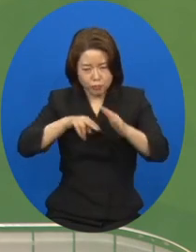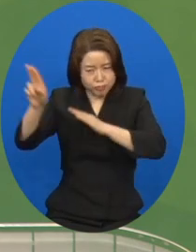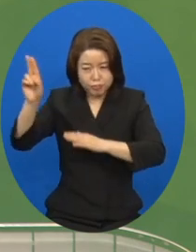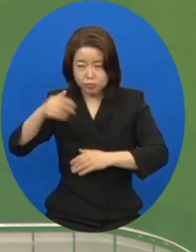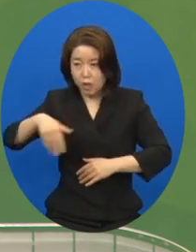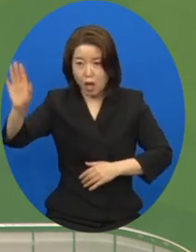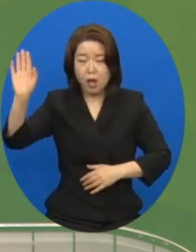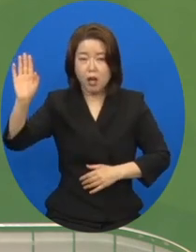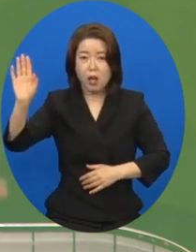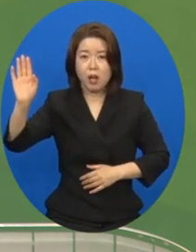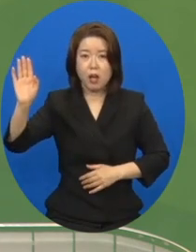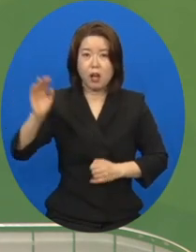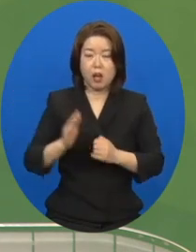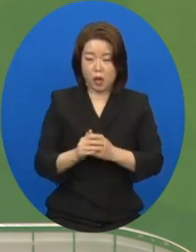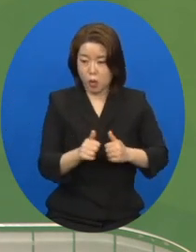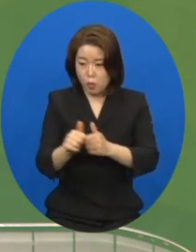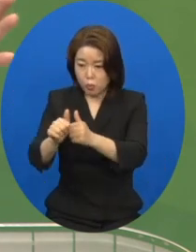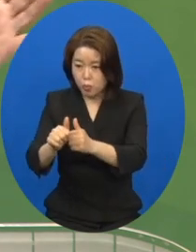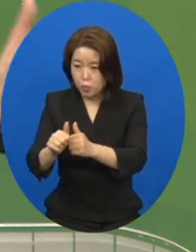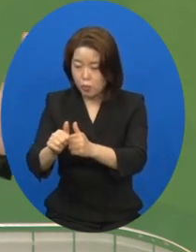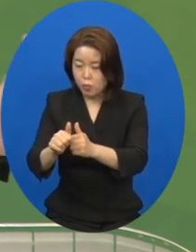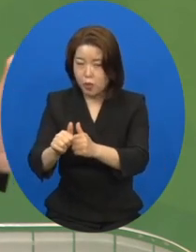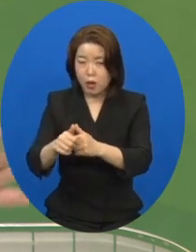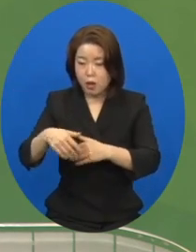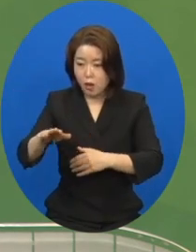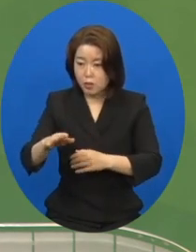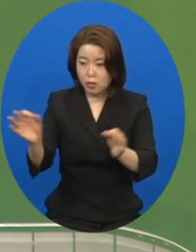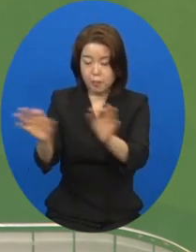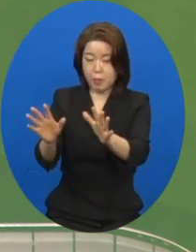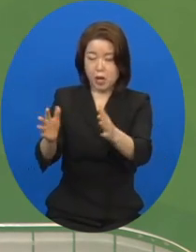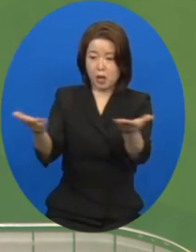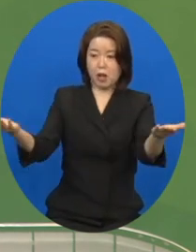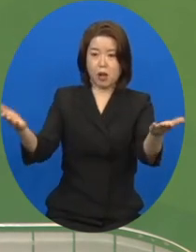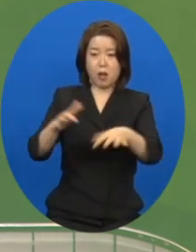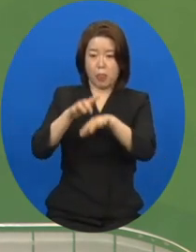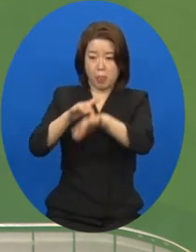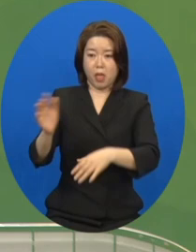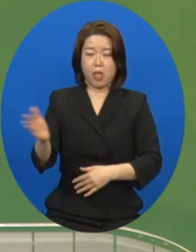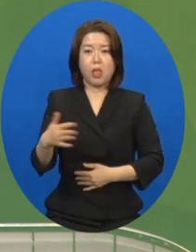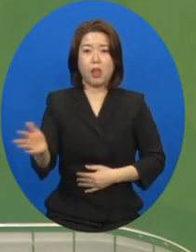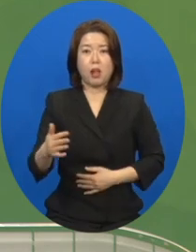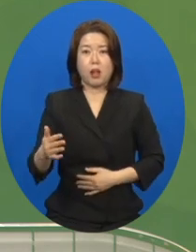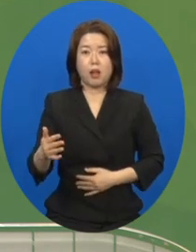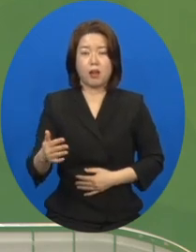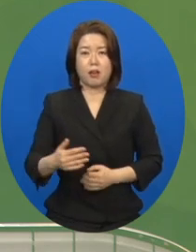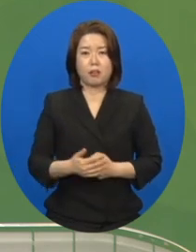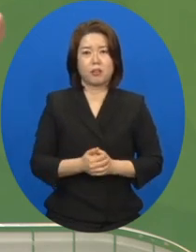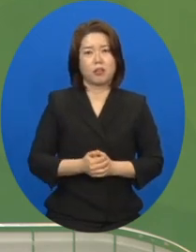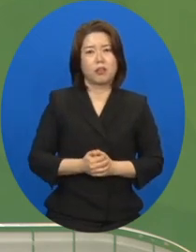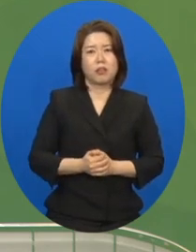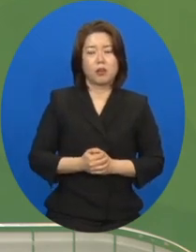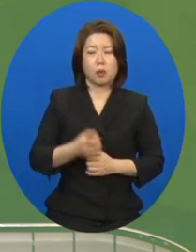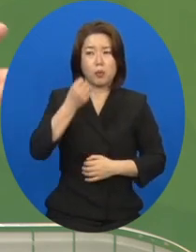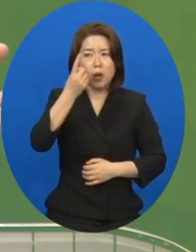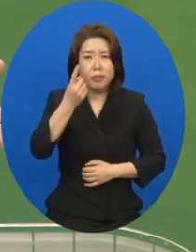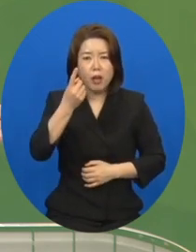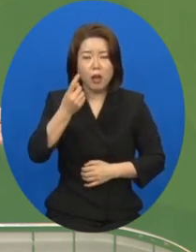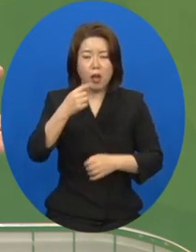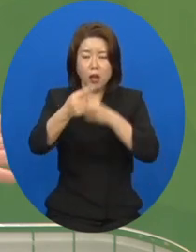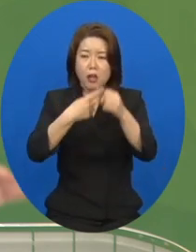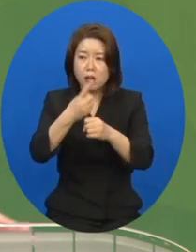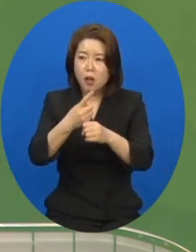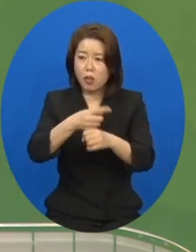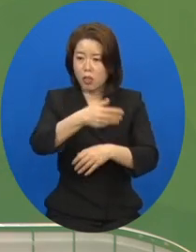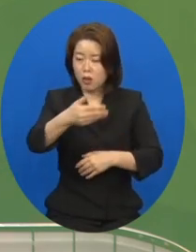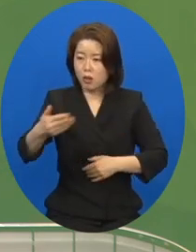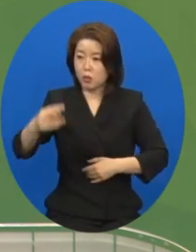가요. 쫓아가 나가보니까 없어요. 어디로 갔는지 모르겠어요. 아, 그러고는 한 달도 1년도